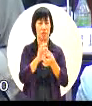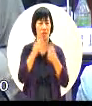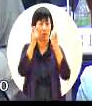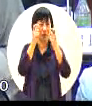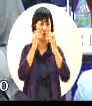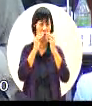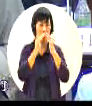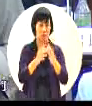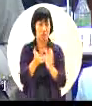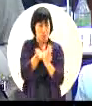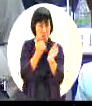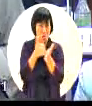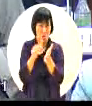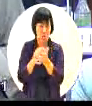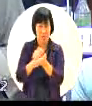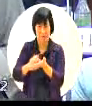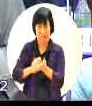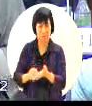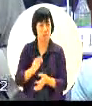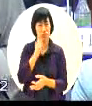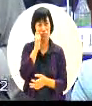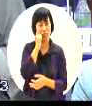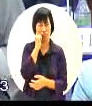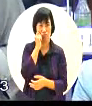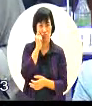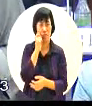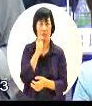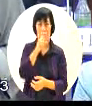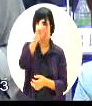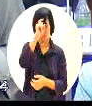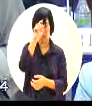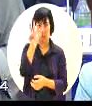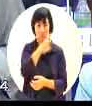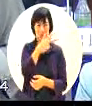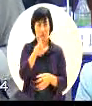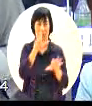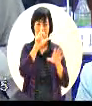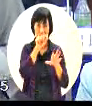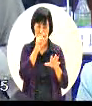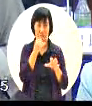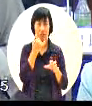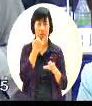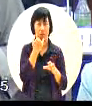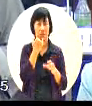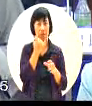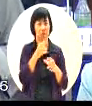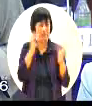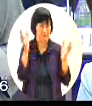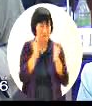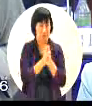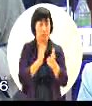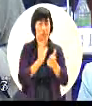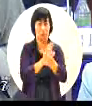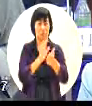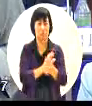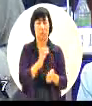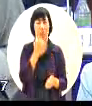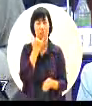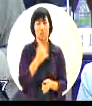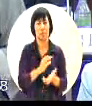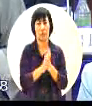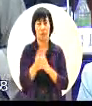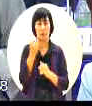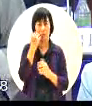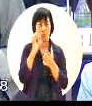无遮简单。啊，我希望燕巢的乡亲，大家共同来促成。啊，我嘛希望地主，我承